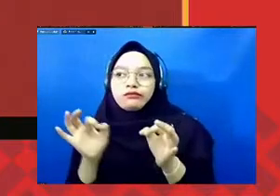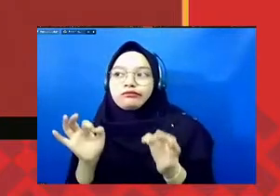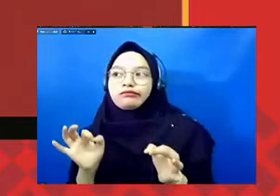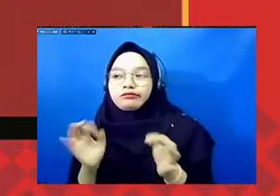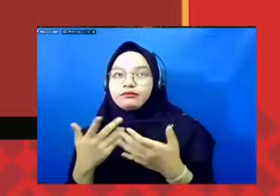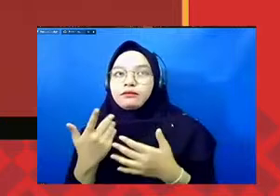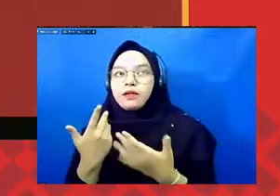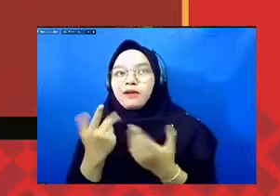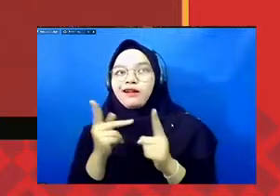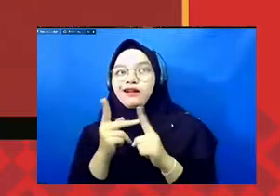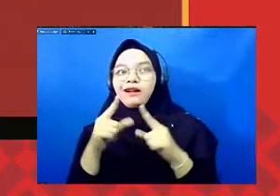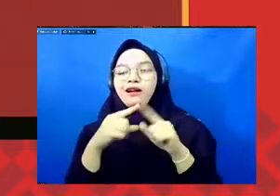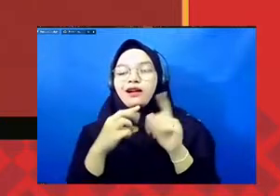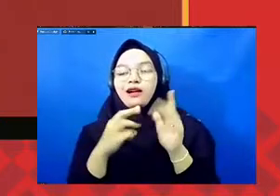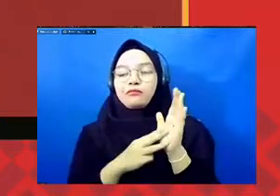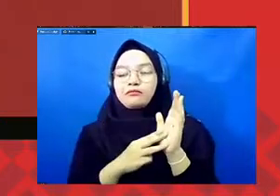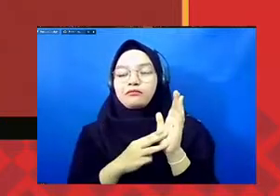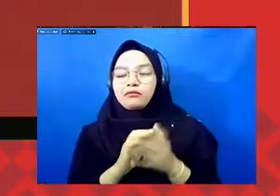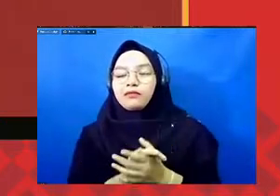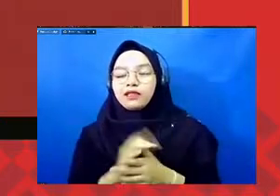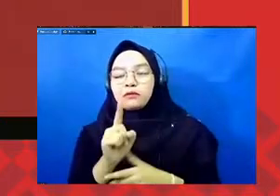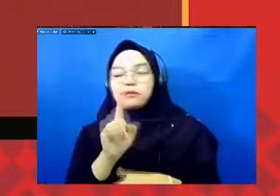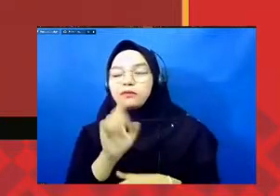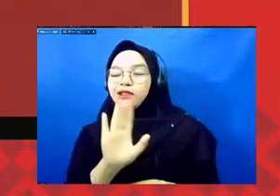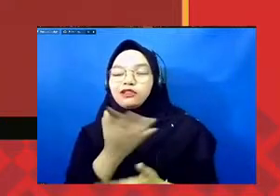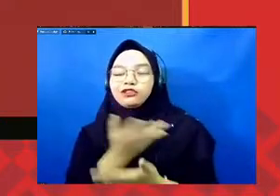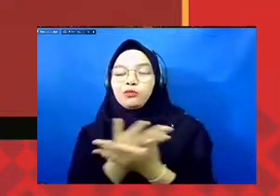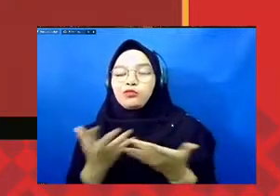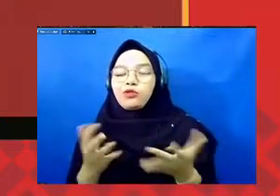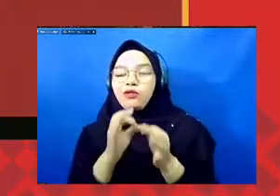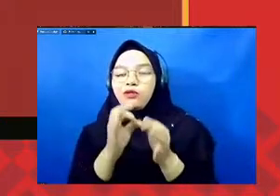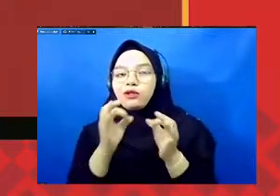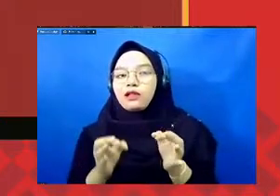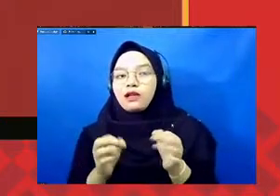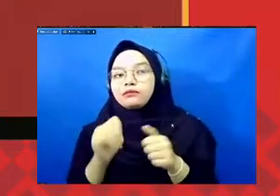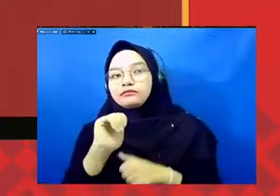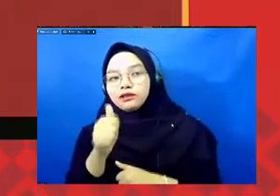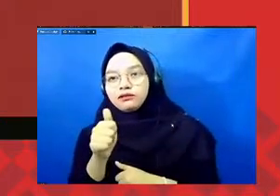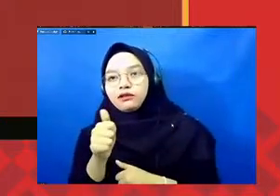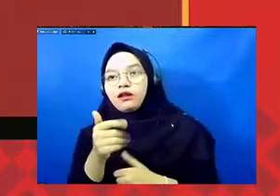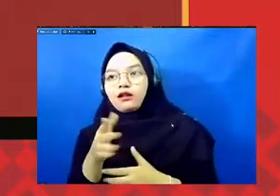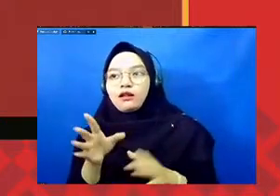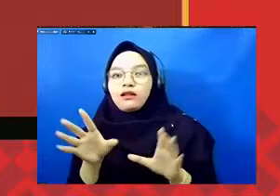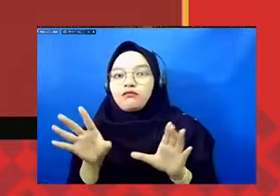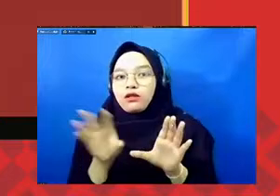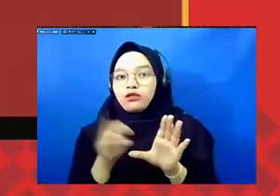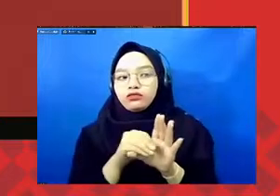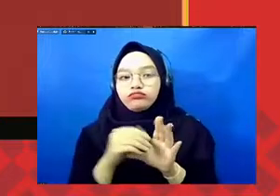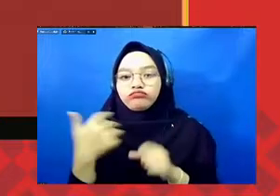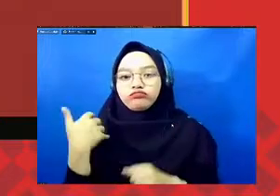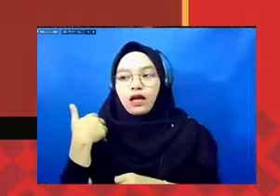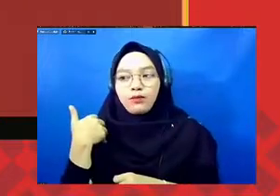ya, karena bukan semua cities, bukan semua kota saja, bisa juga Human Rights